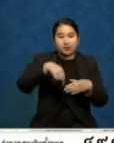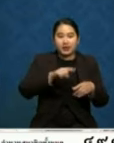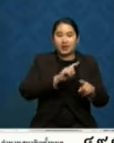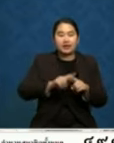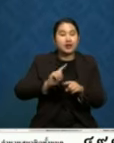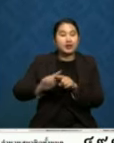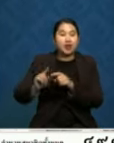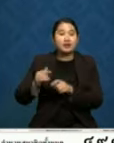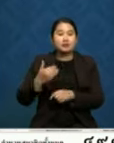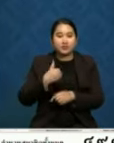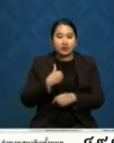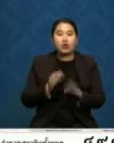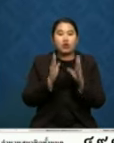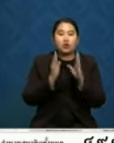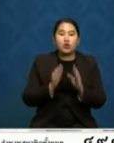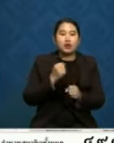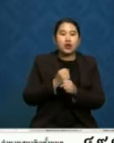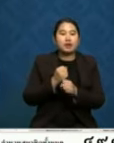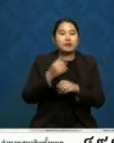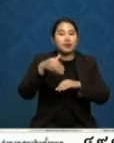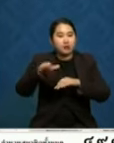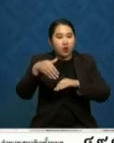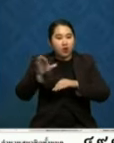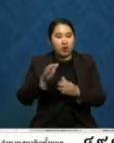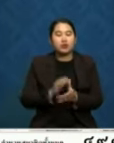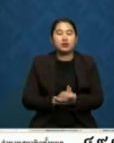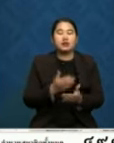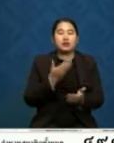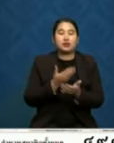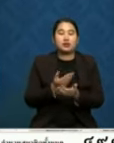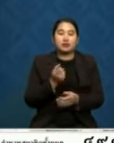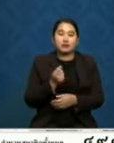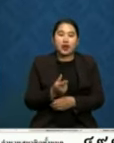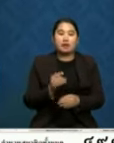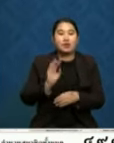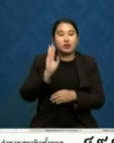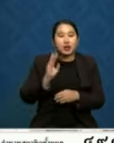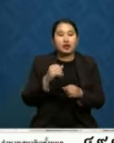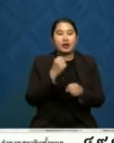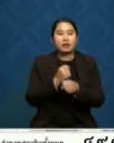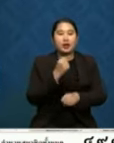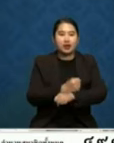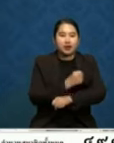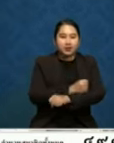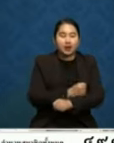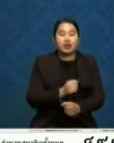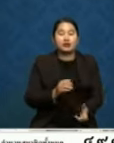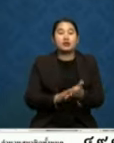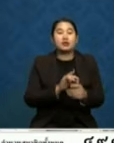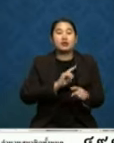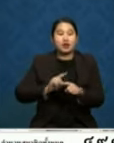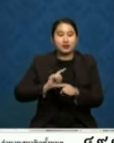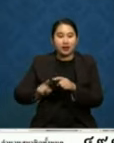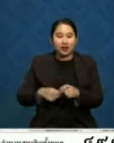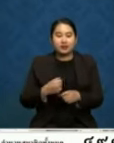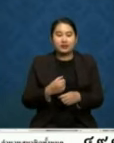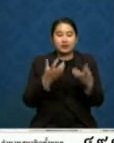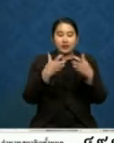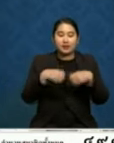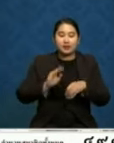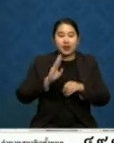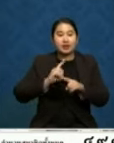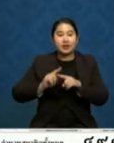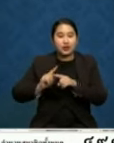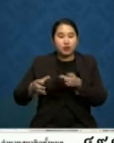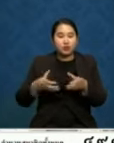ลายนะครับไม่ว่าจะเป็นบุคคลภายนอกนะครับนายจ้างลูกจ้างแรงงานในระบบแรงงานนอกระบบสถานประกอบกิจการ